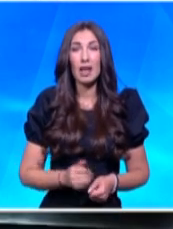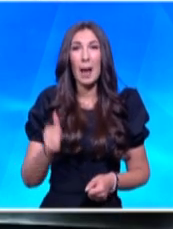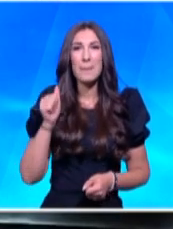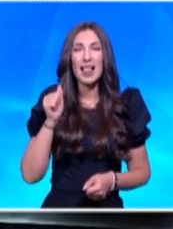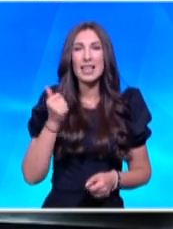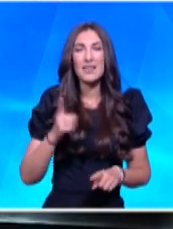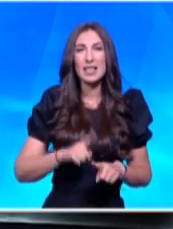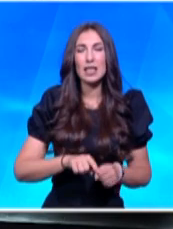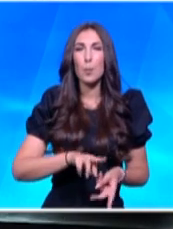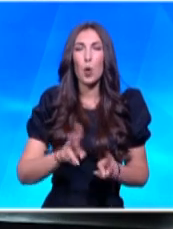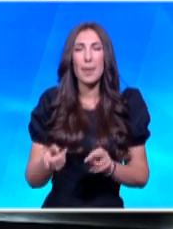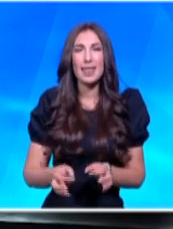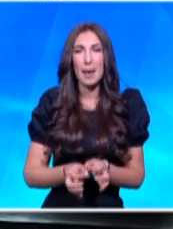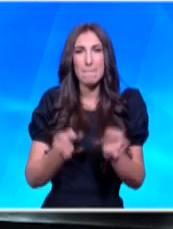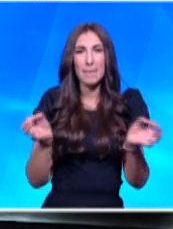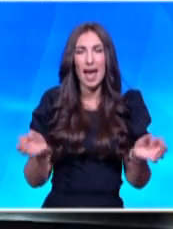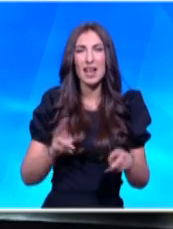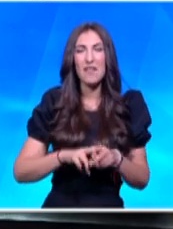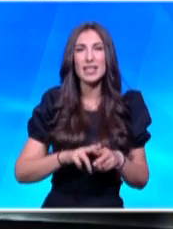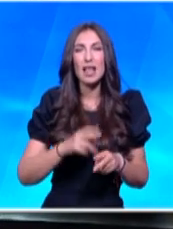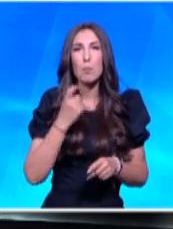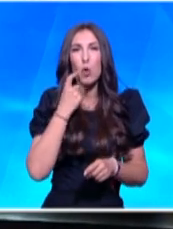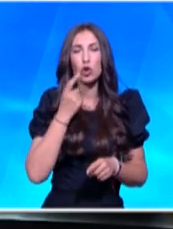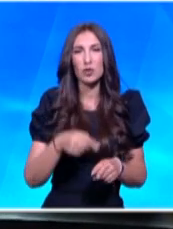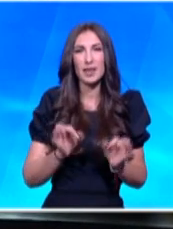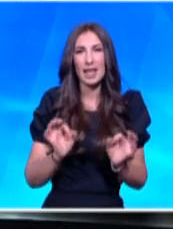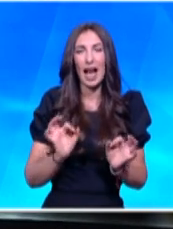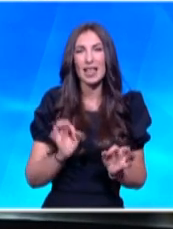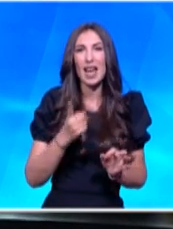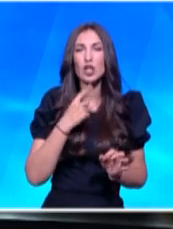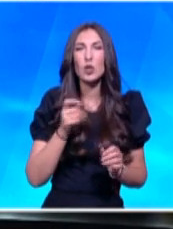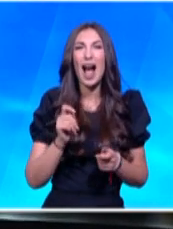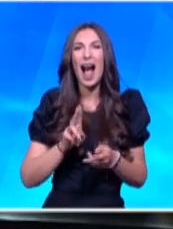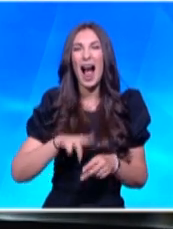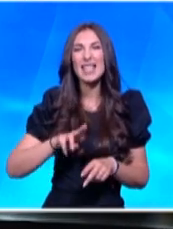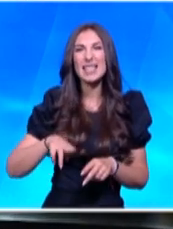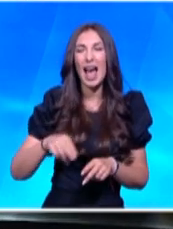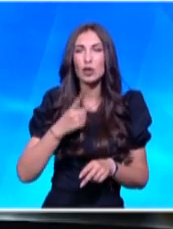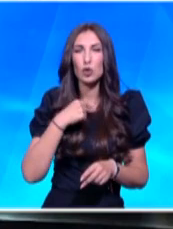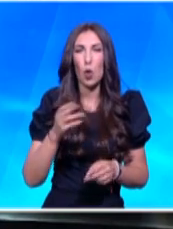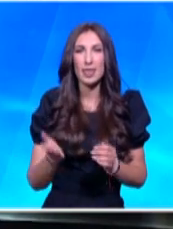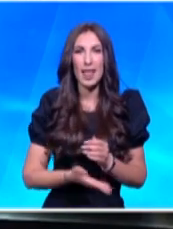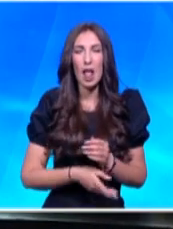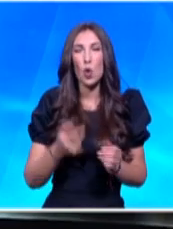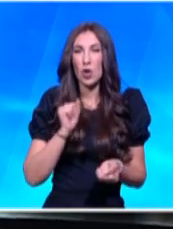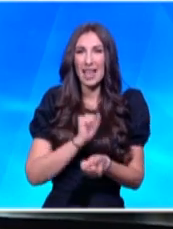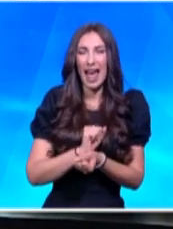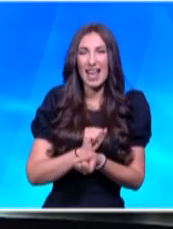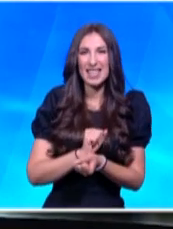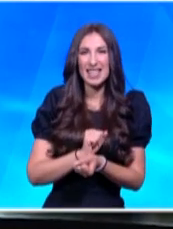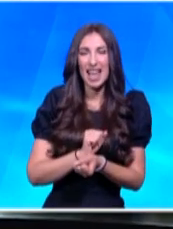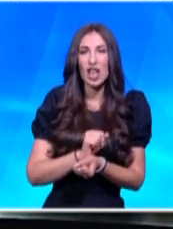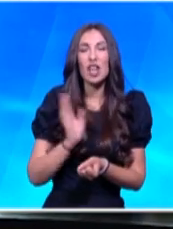Апелативният съд промени мярката на Васил Божков по така нареченото хазартно дело и от задържане под стража тя премина